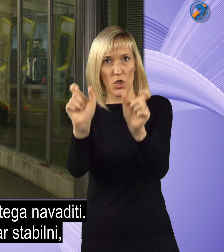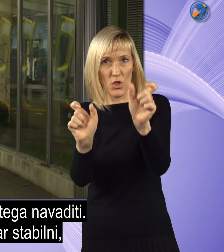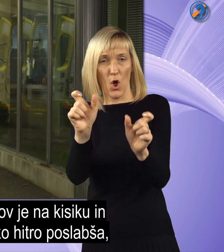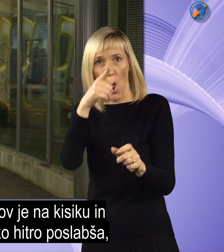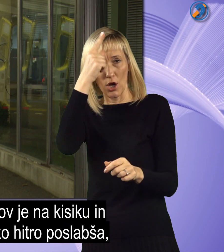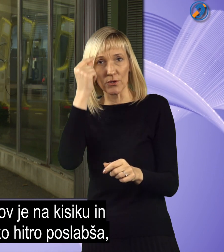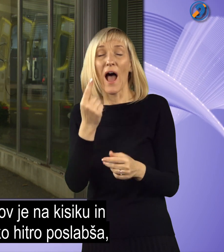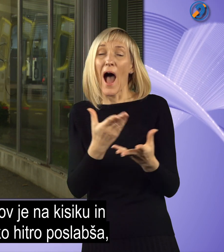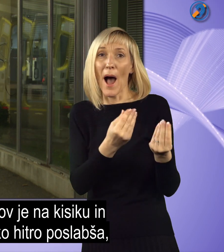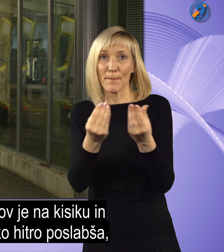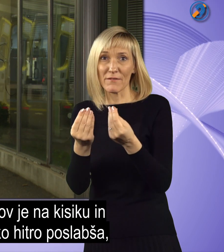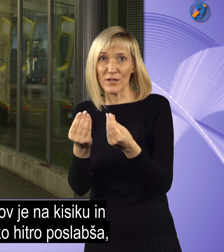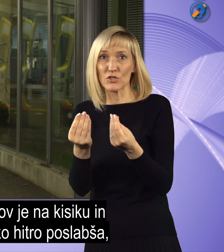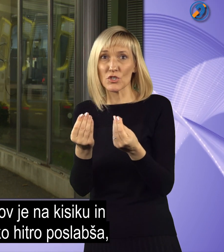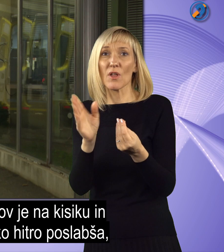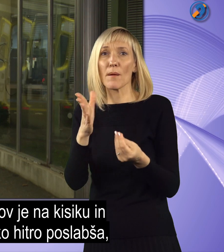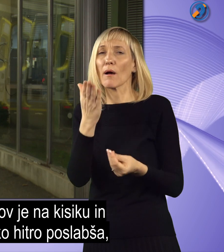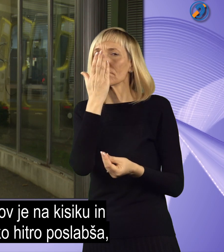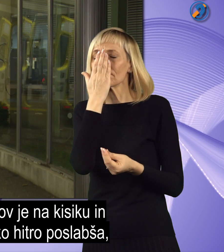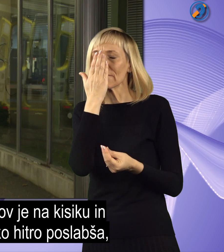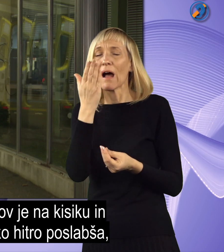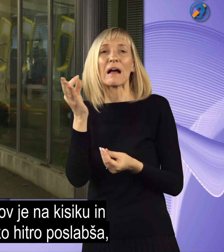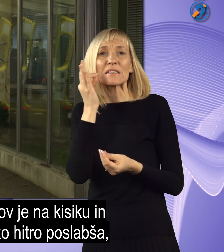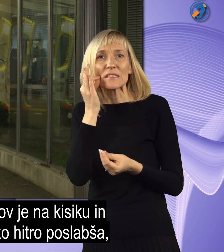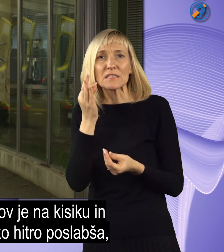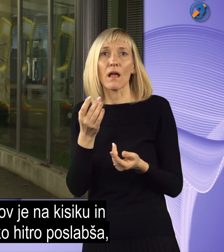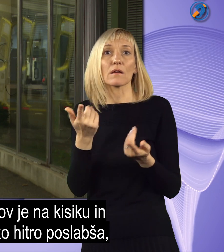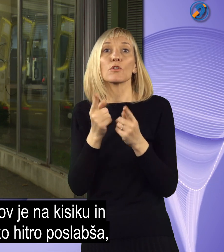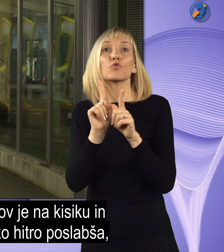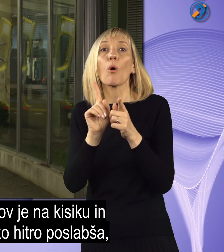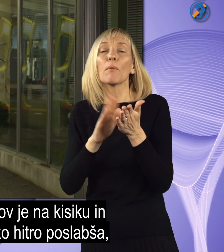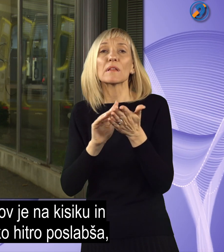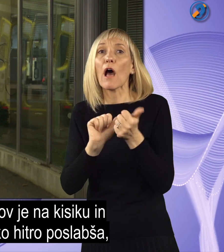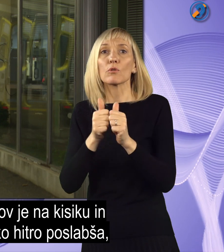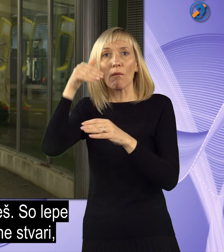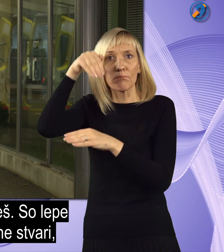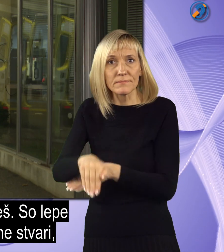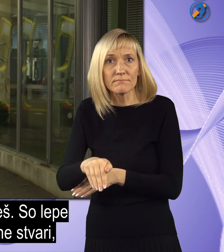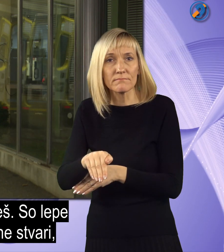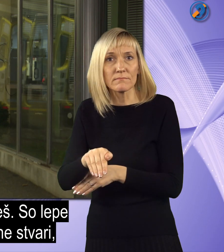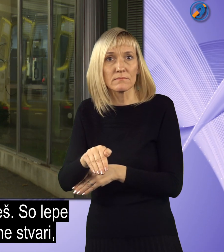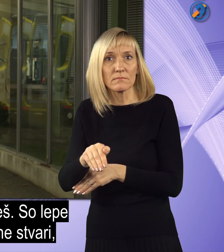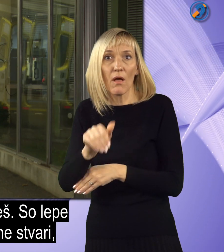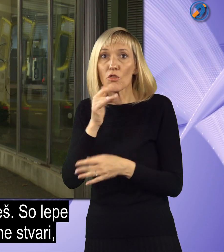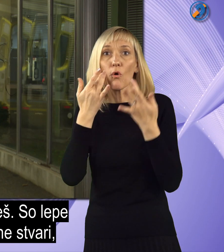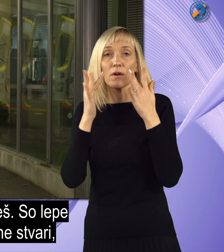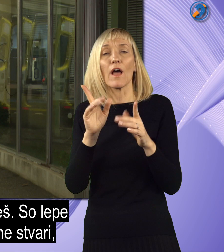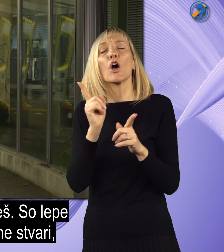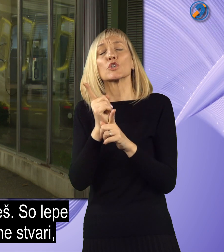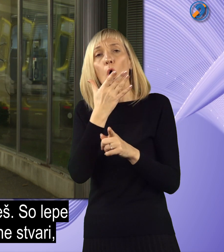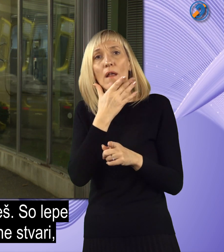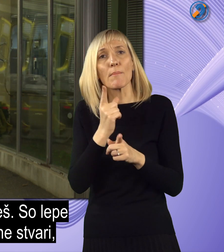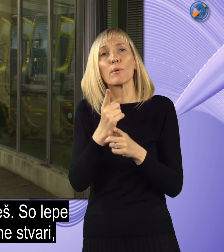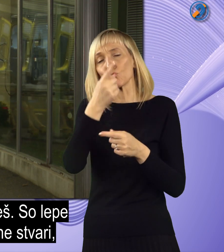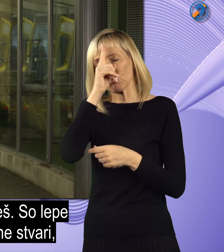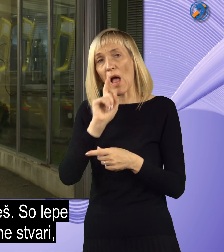stabilni, ampak vseeno, pač večina pacientov je na kisiku, stanje se jim lahko na hitro poslabša, nikoli ne veš.